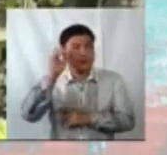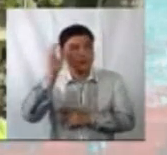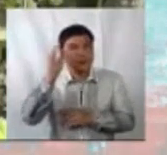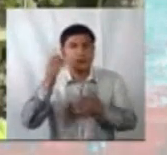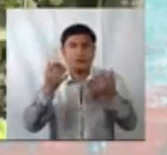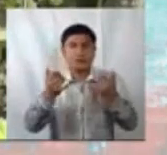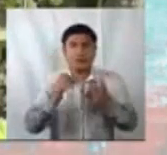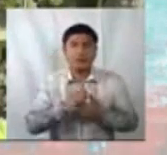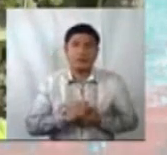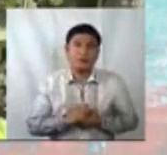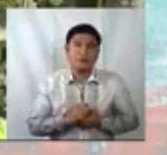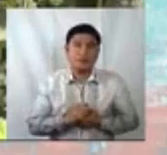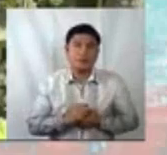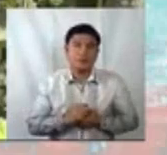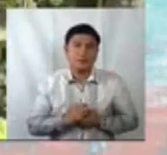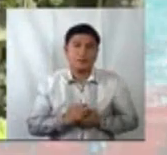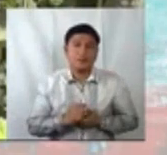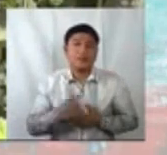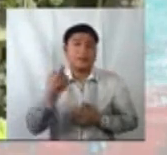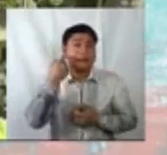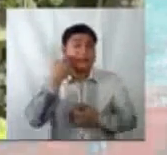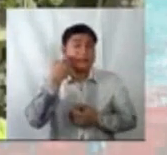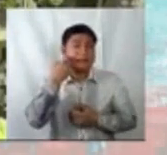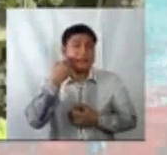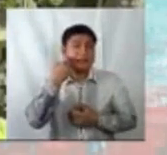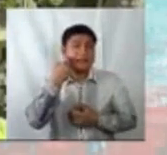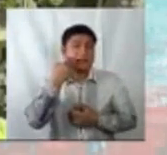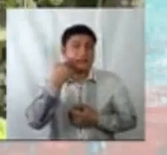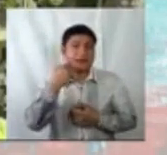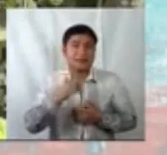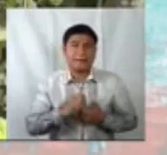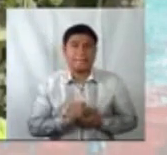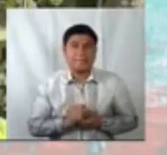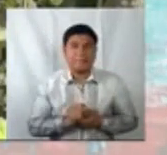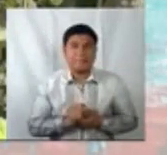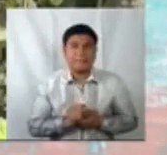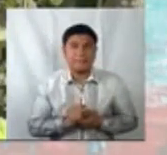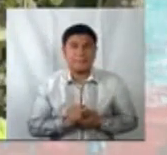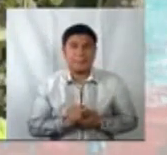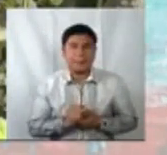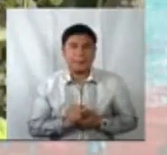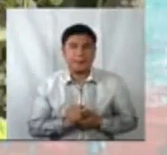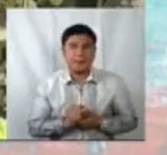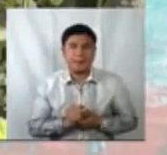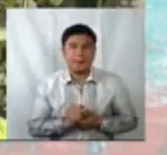binanggit ko, so kanina, baka hindi nyo po naabutan.